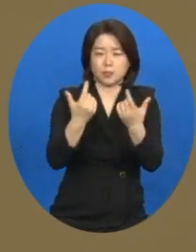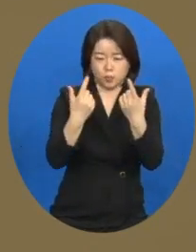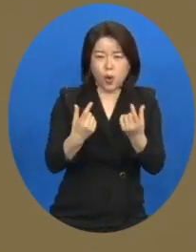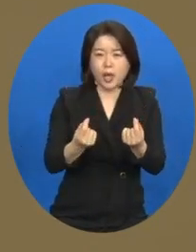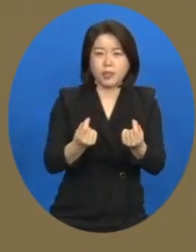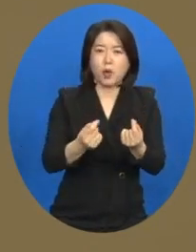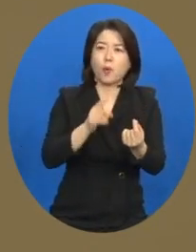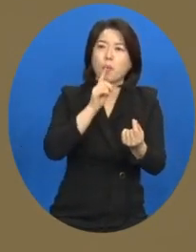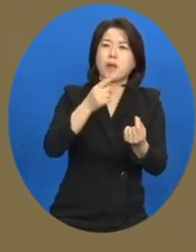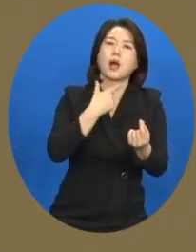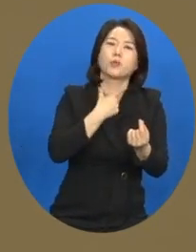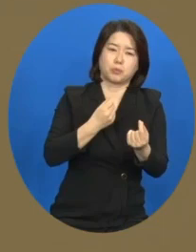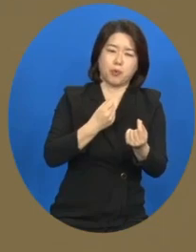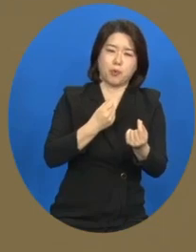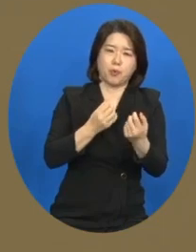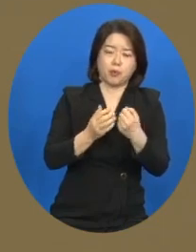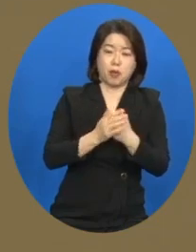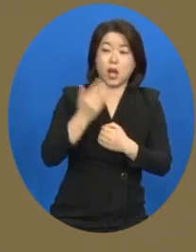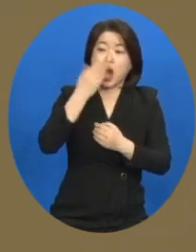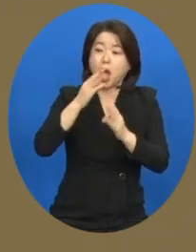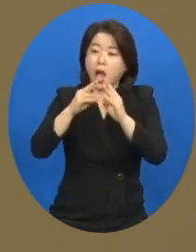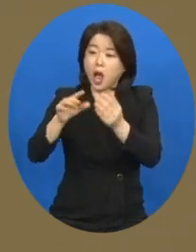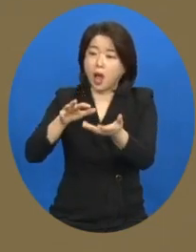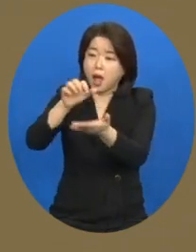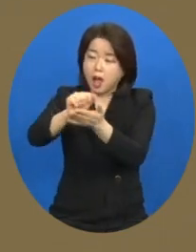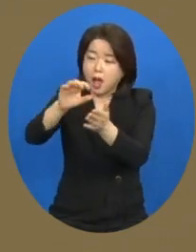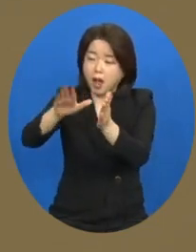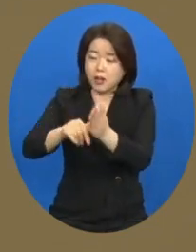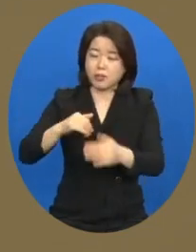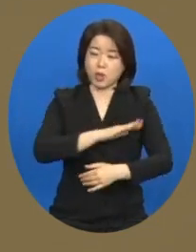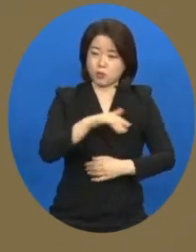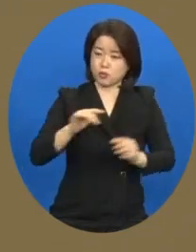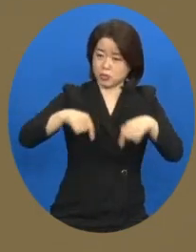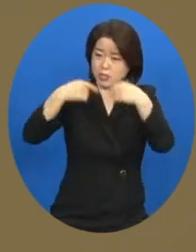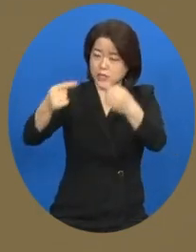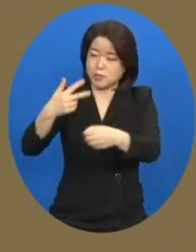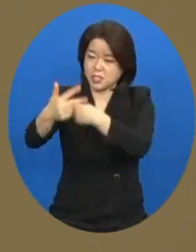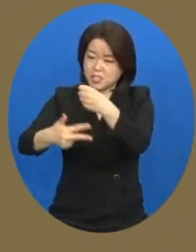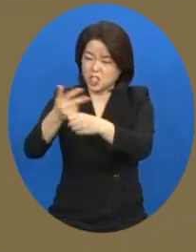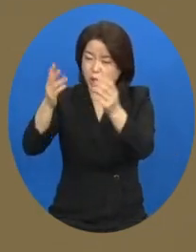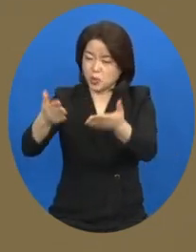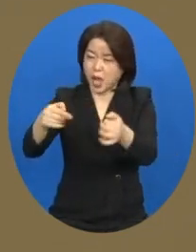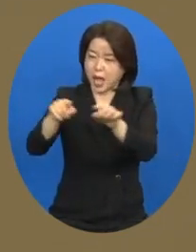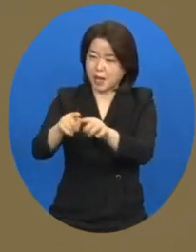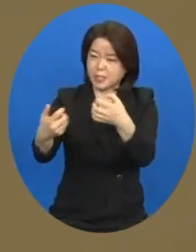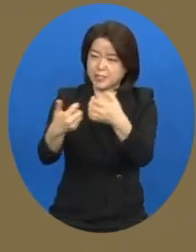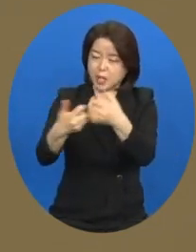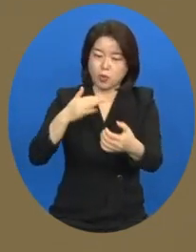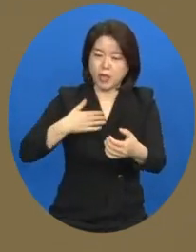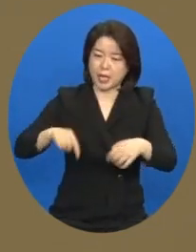가나안 정복할 때 우리도 함께 참여해서 7년 동안이나 함께 싸웠어.